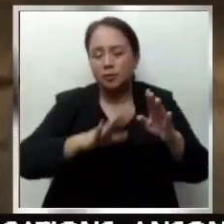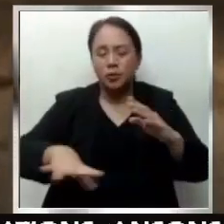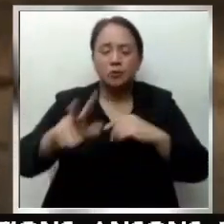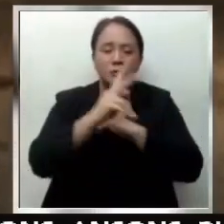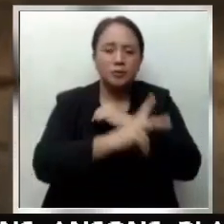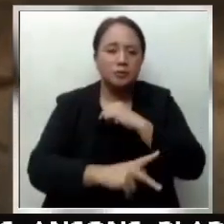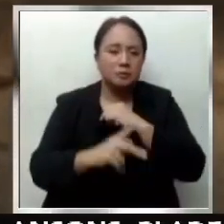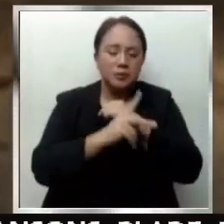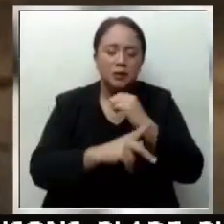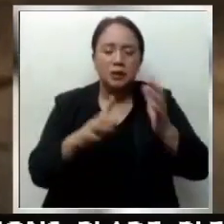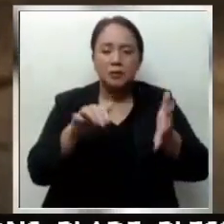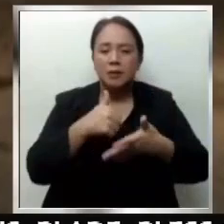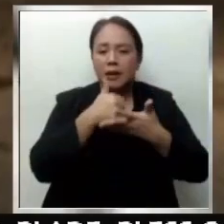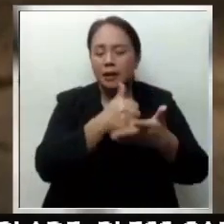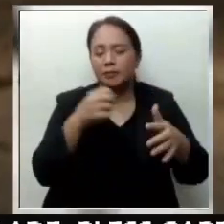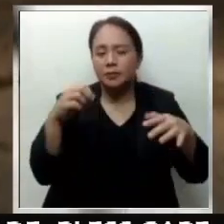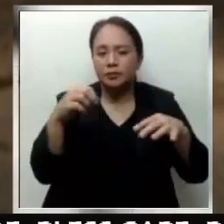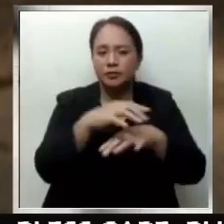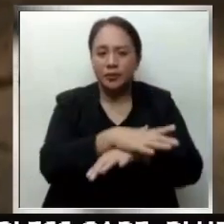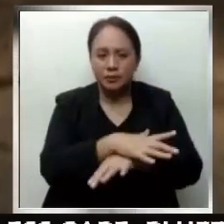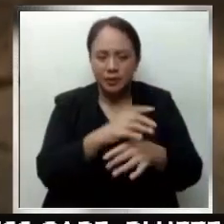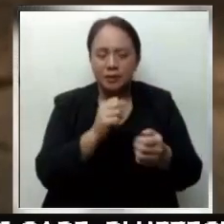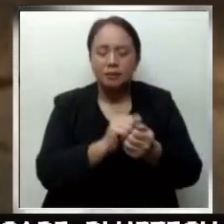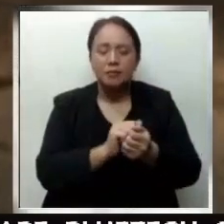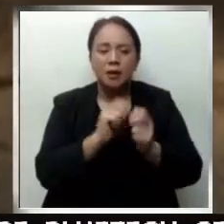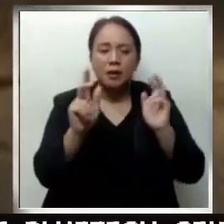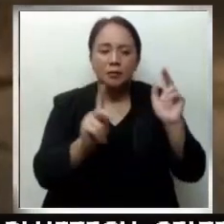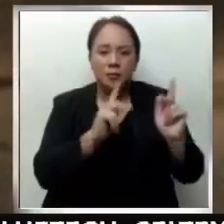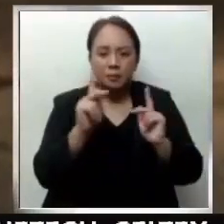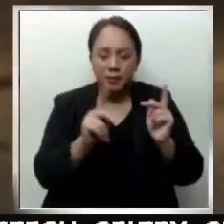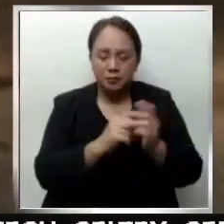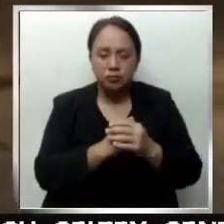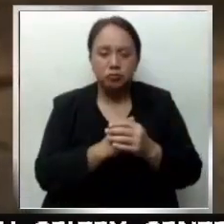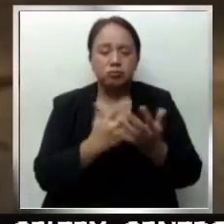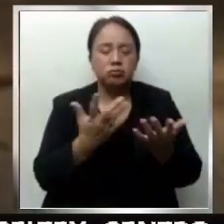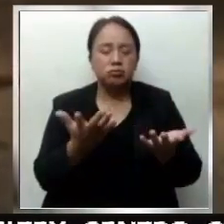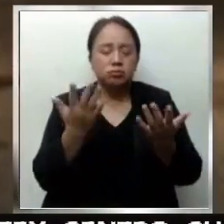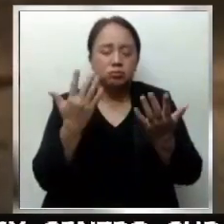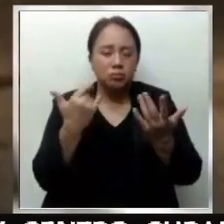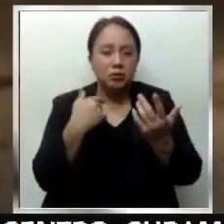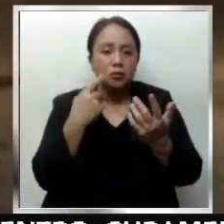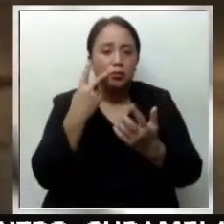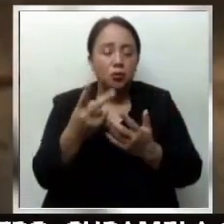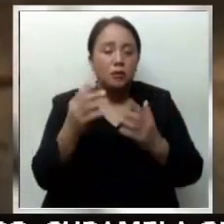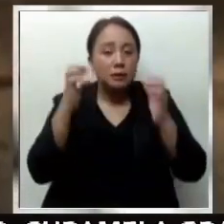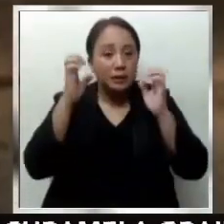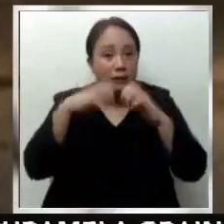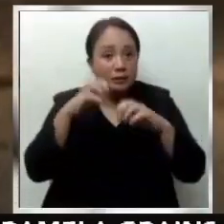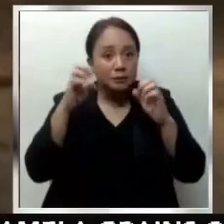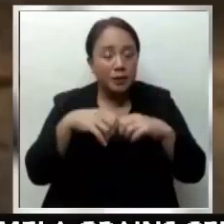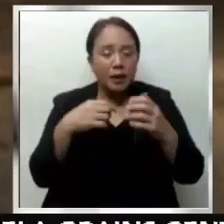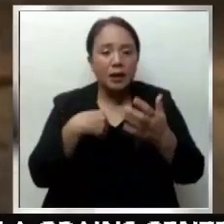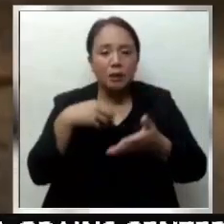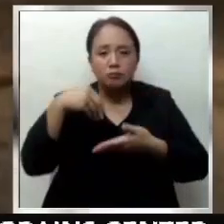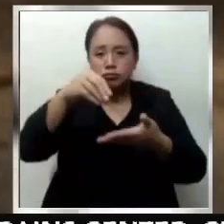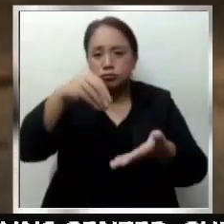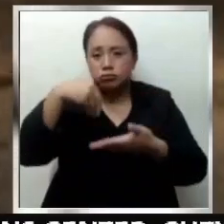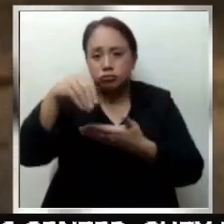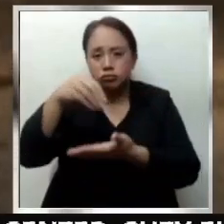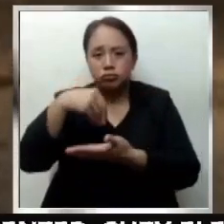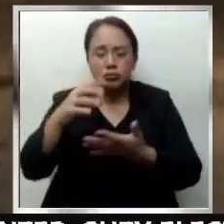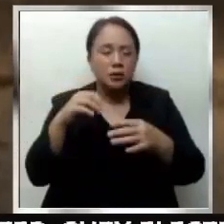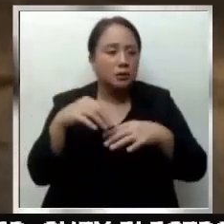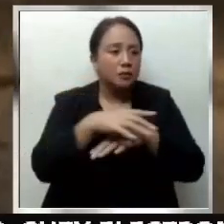matulungan yung mga apektado nilang mga kababayan. Bukas naman ay inaasahan daw na magkakaroon ng relief distribution sa mga apektado